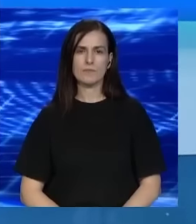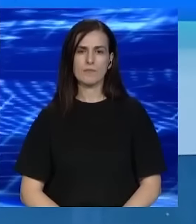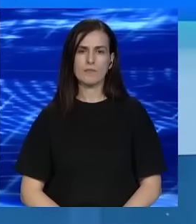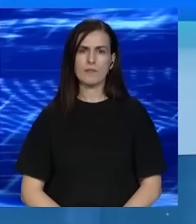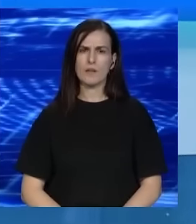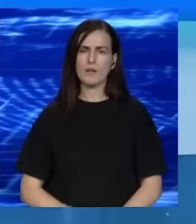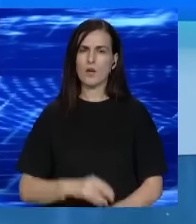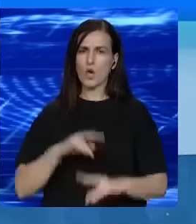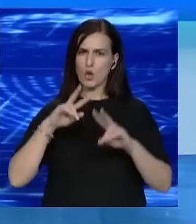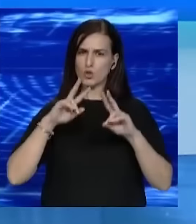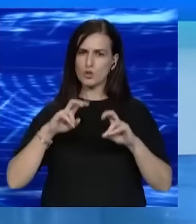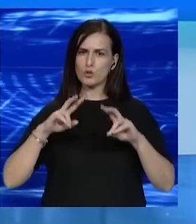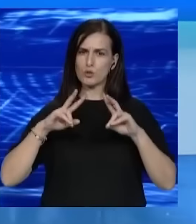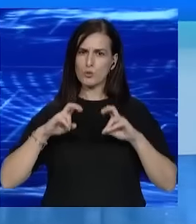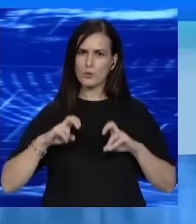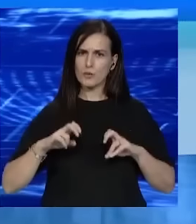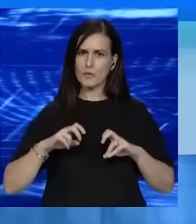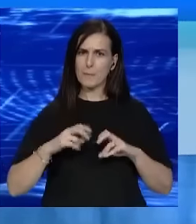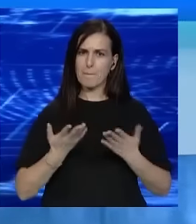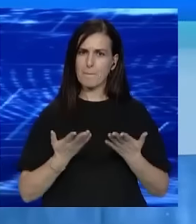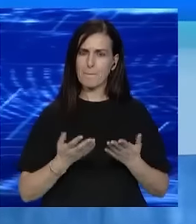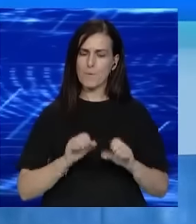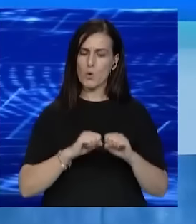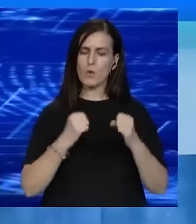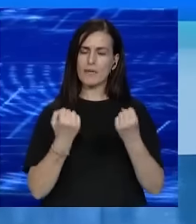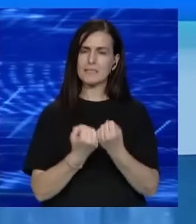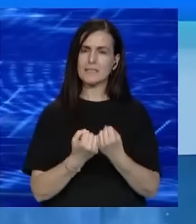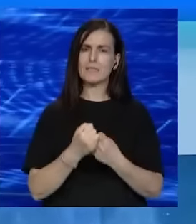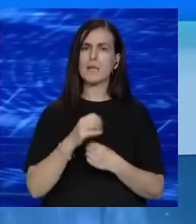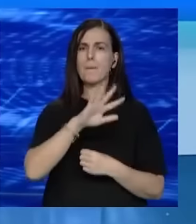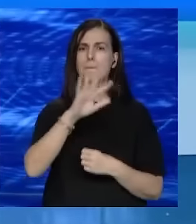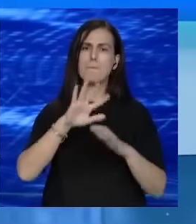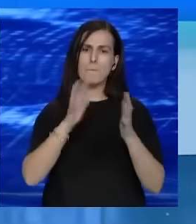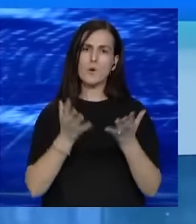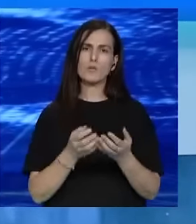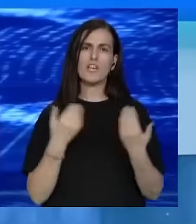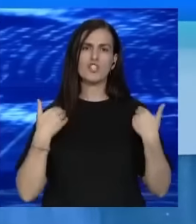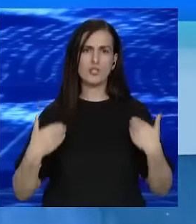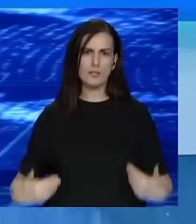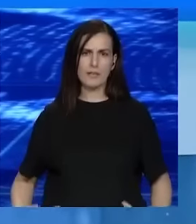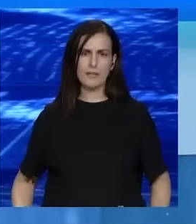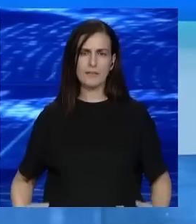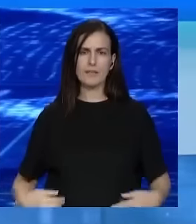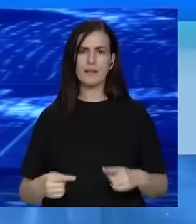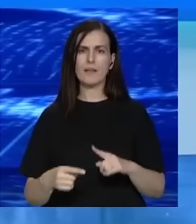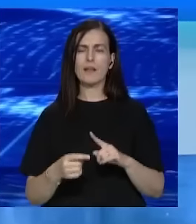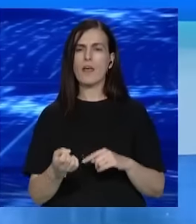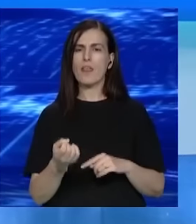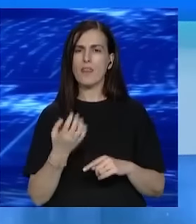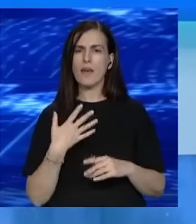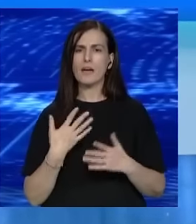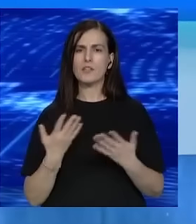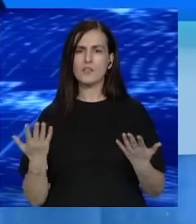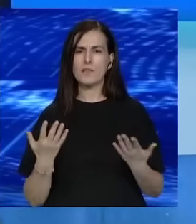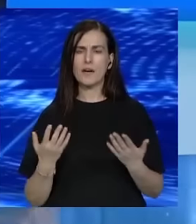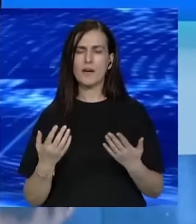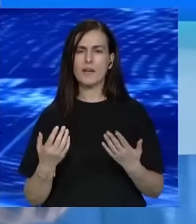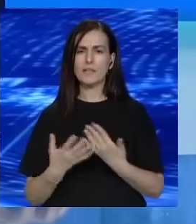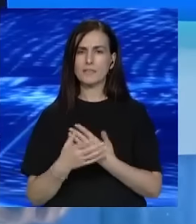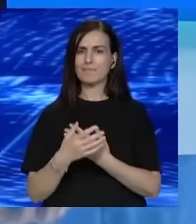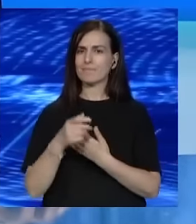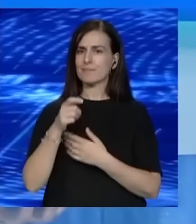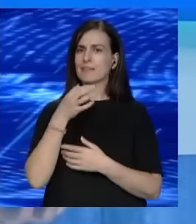Një studim i bërë nga ana e OBSH-s dhe Institutit të Shëndetit Publik vëren se adoleshentët shqiptar janë mjaft të varur nga